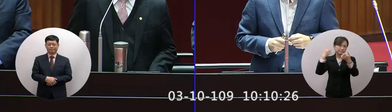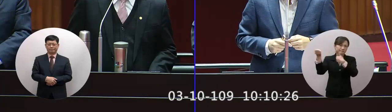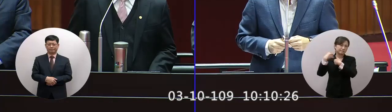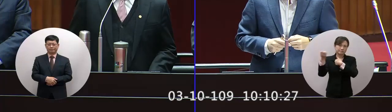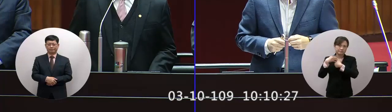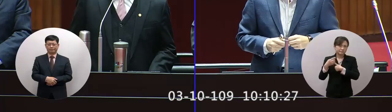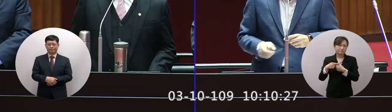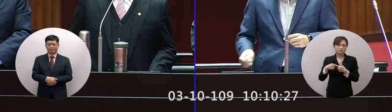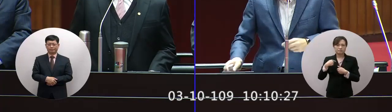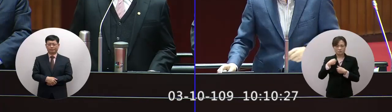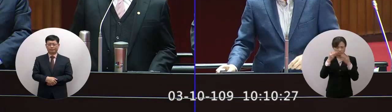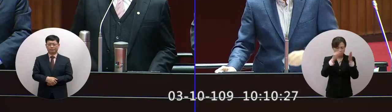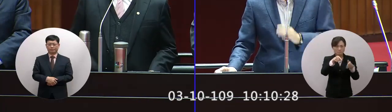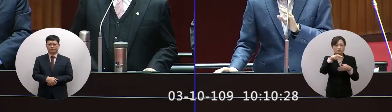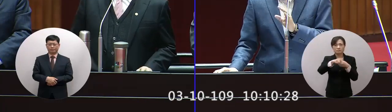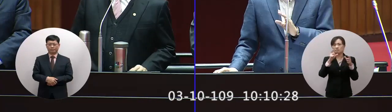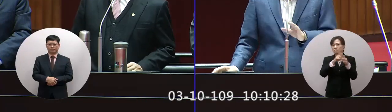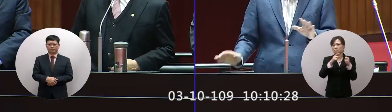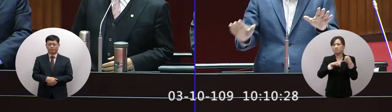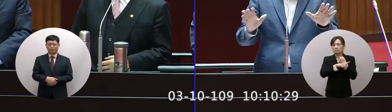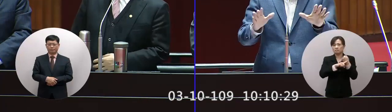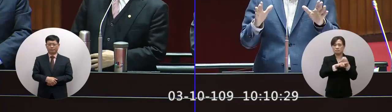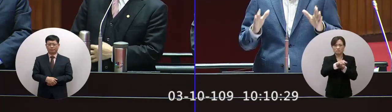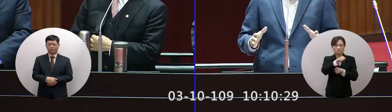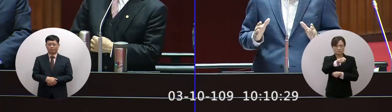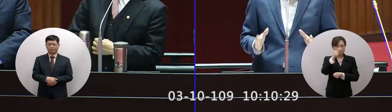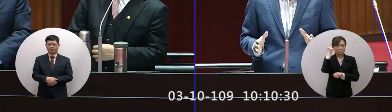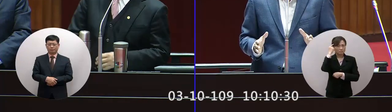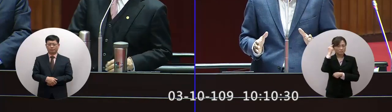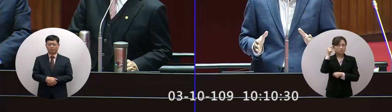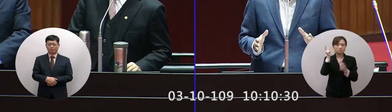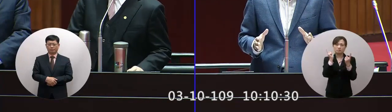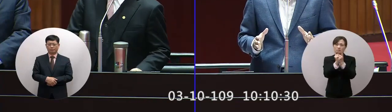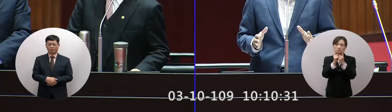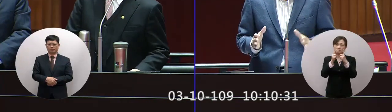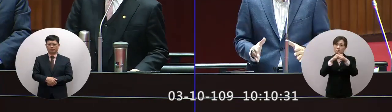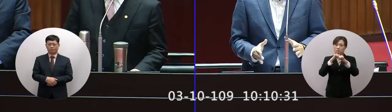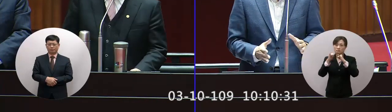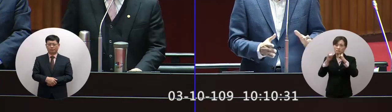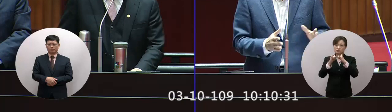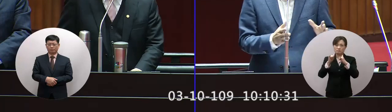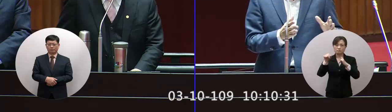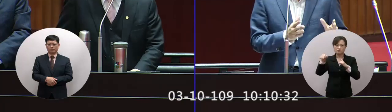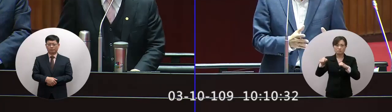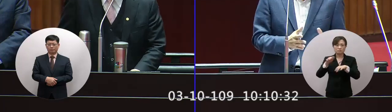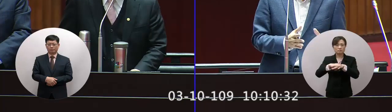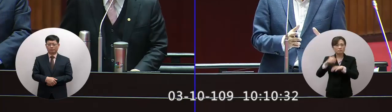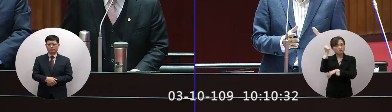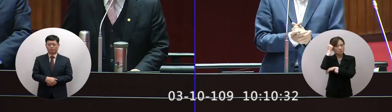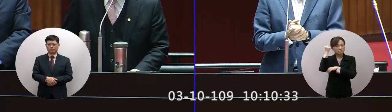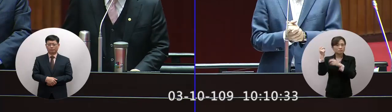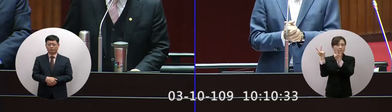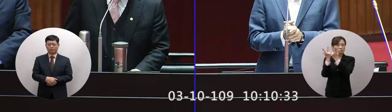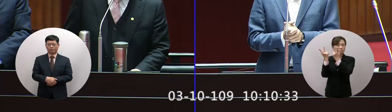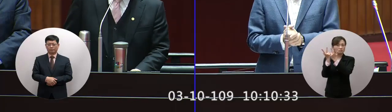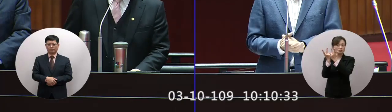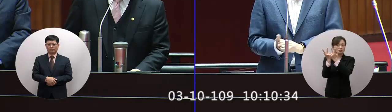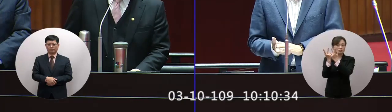个议题去研究。不，你觉得对一个我们的国民啊，他如果因为住在新北市，